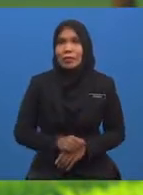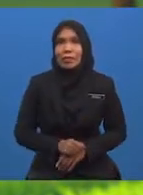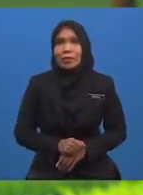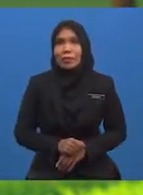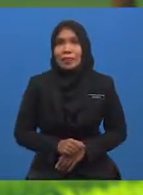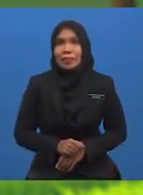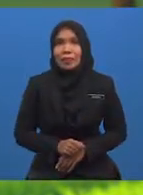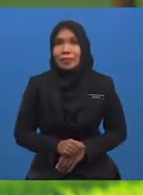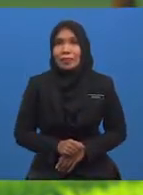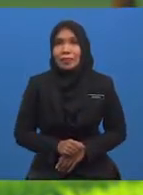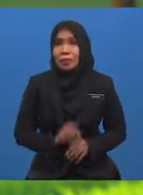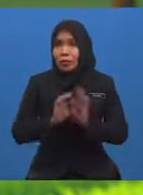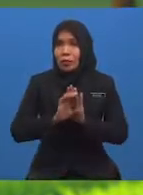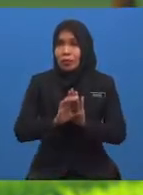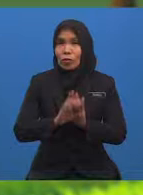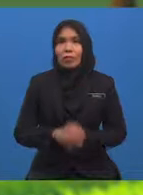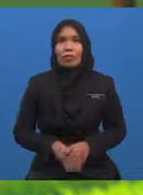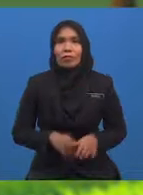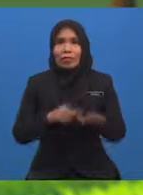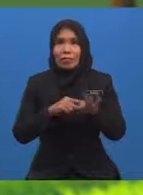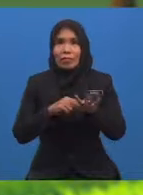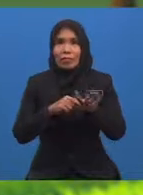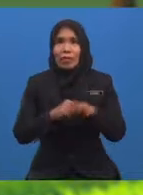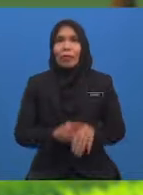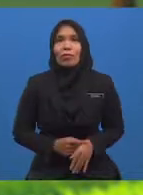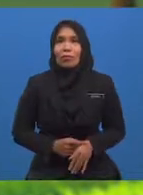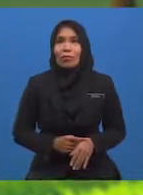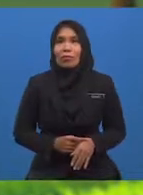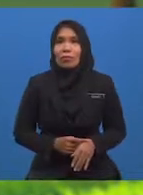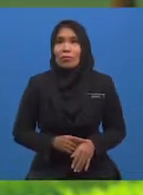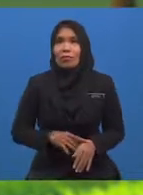cikgu berikan ialah daun kapal terbang.